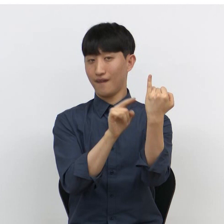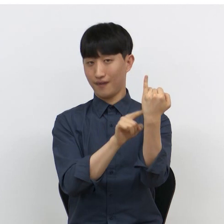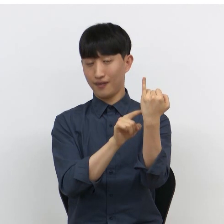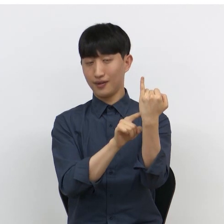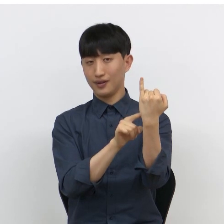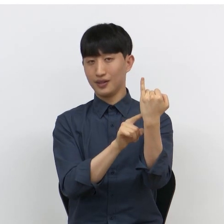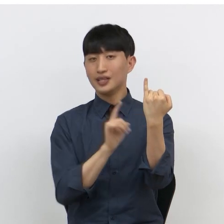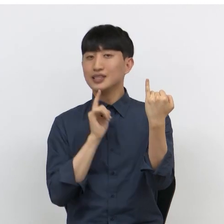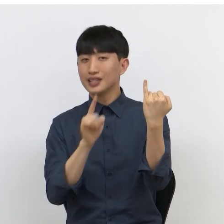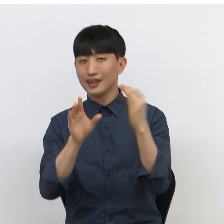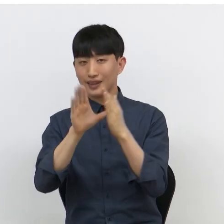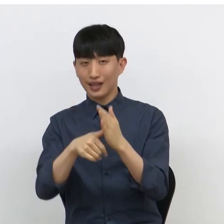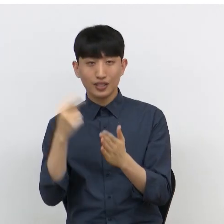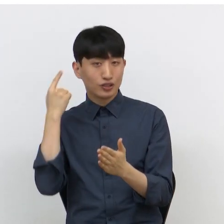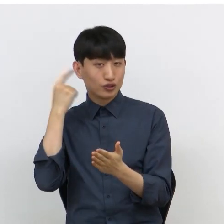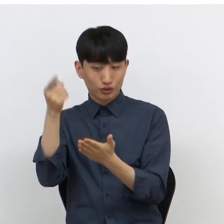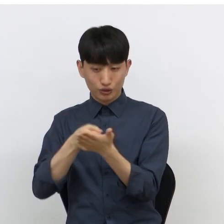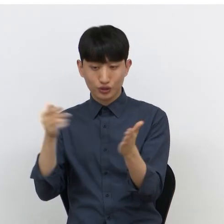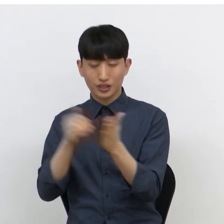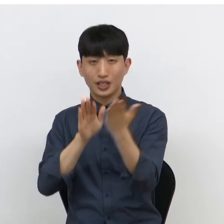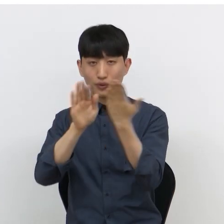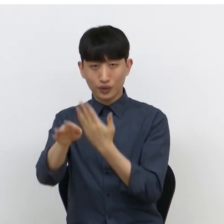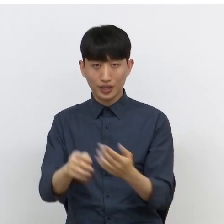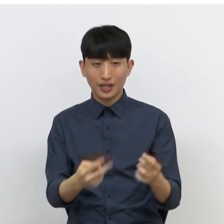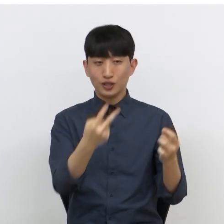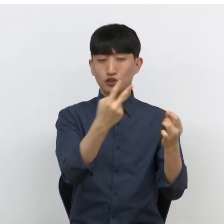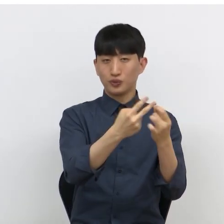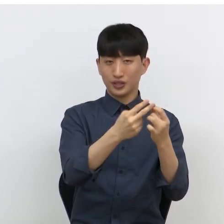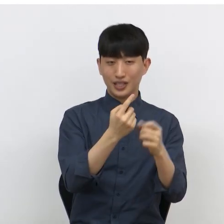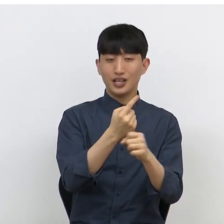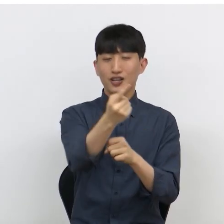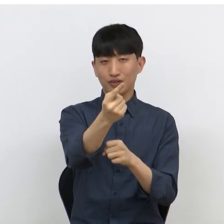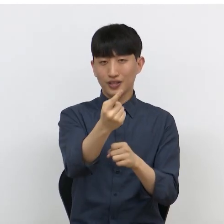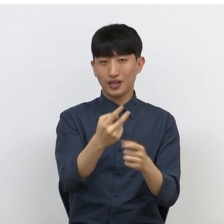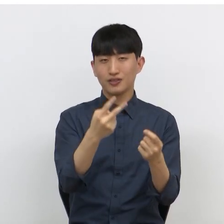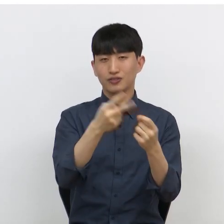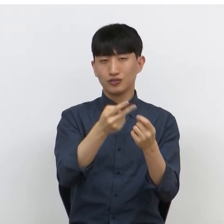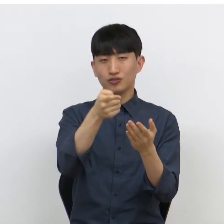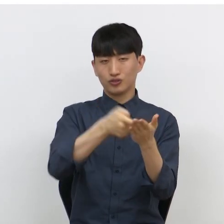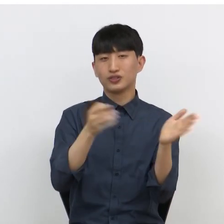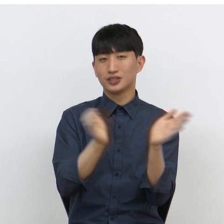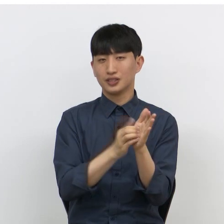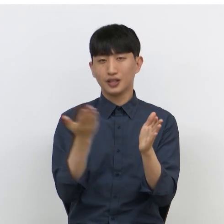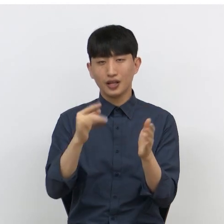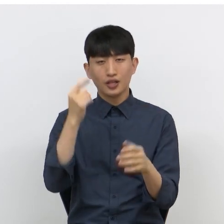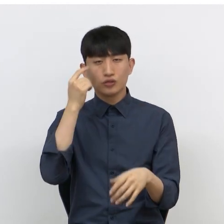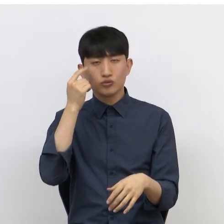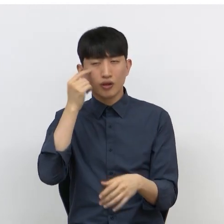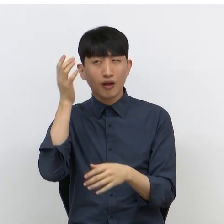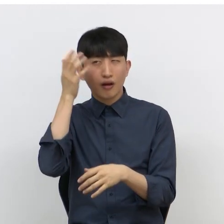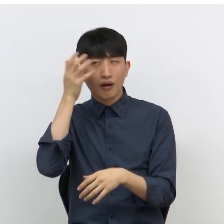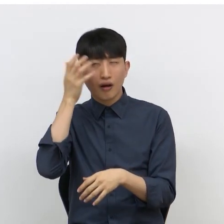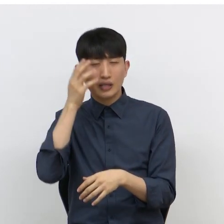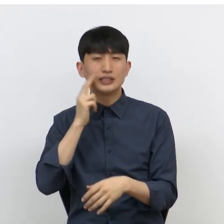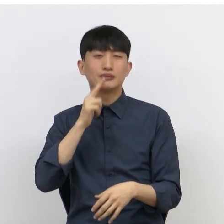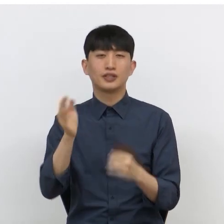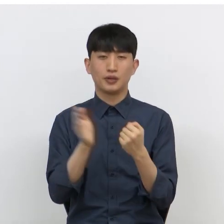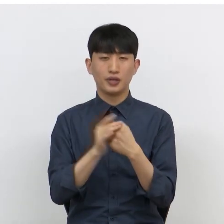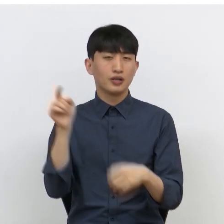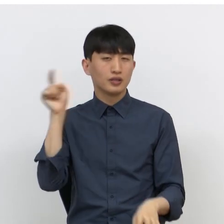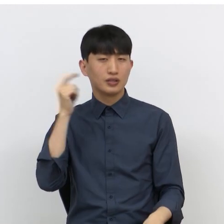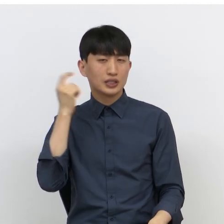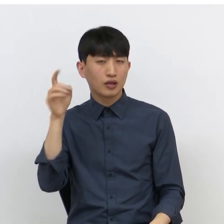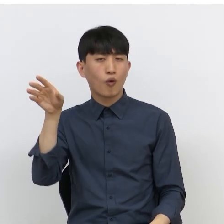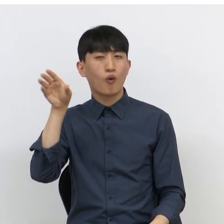만 1세 때 첫 수술을 하고 1년 뒤에 두 번째 수술을 했는데 눈떨림이 너무 심해서 듣기가 곤란해서 저에게 의뢰가 됐던